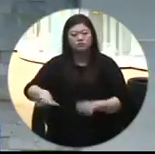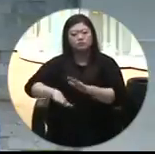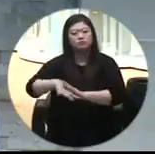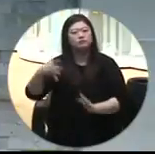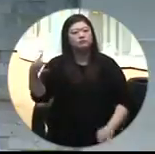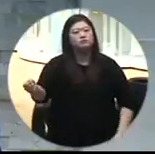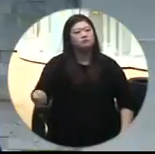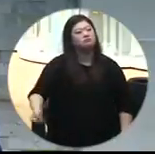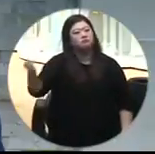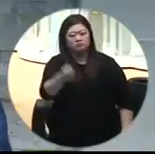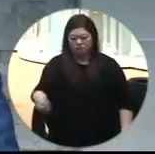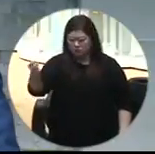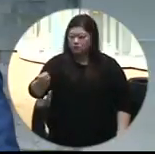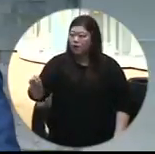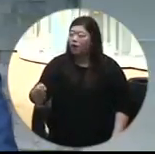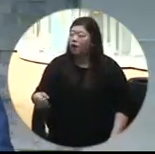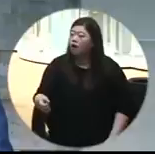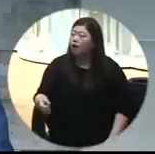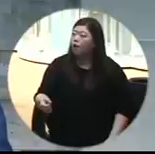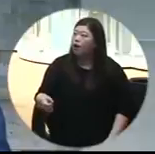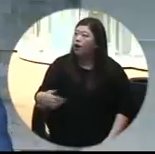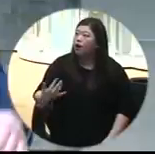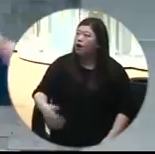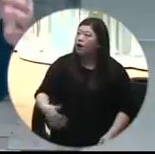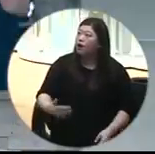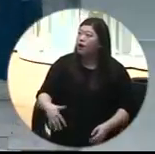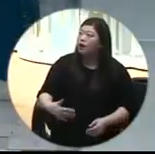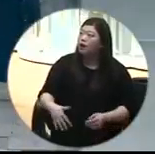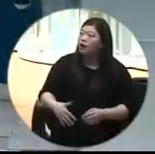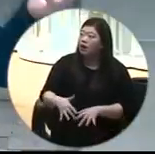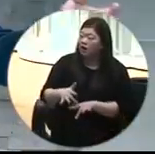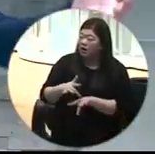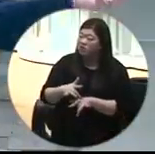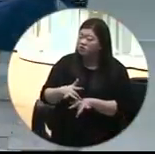밤, 새벽, 아무리 추우나, 아무리 추운 겨울에도